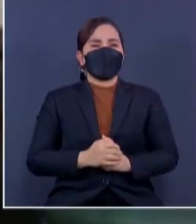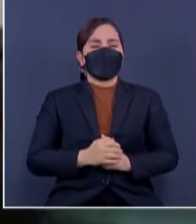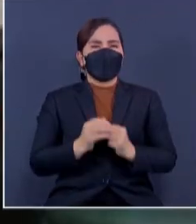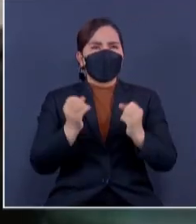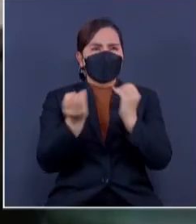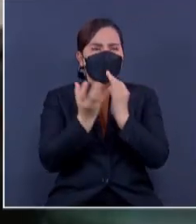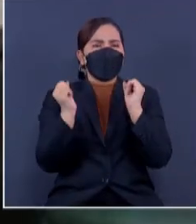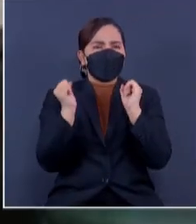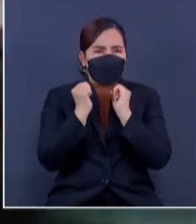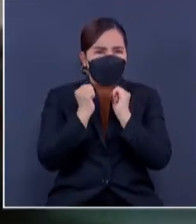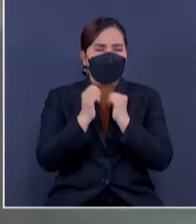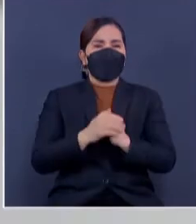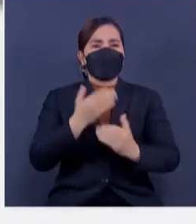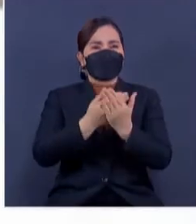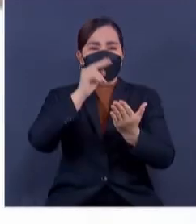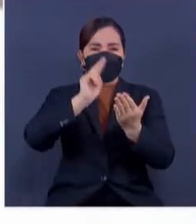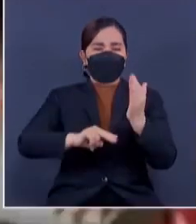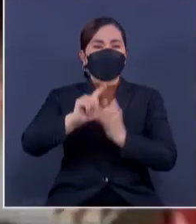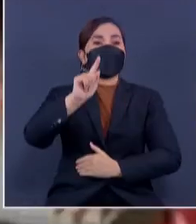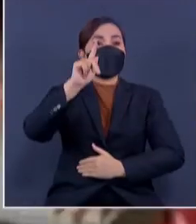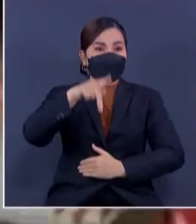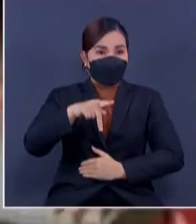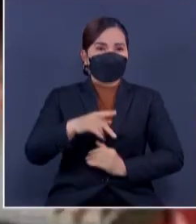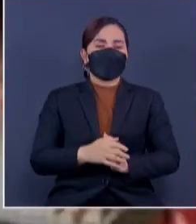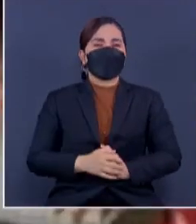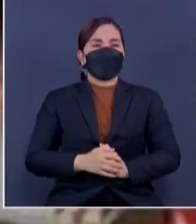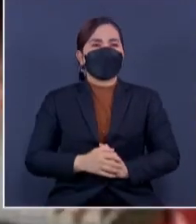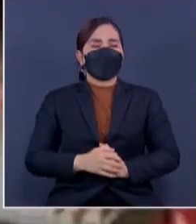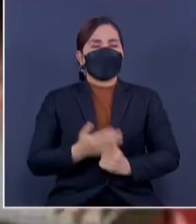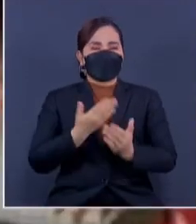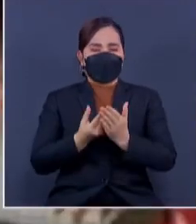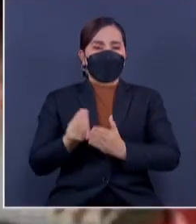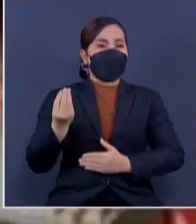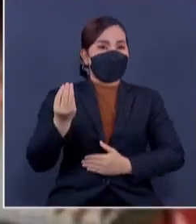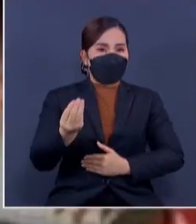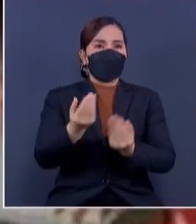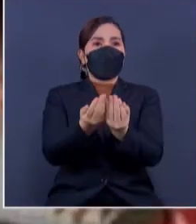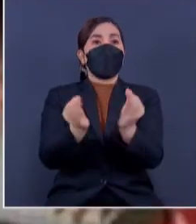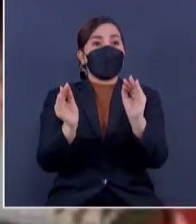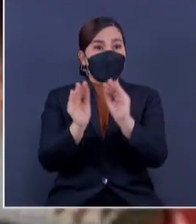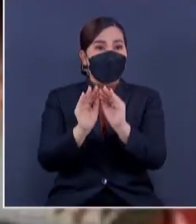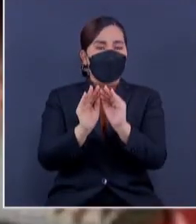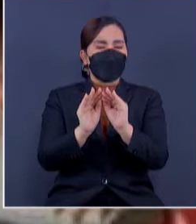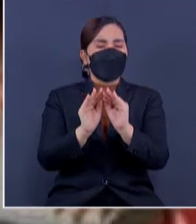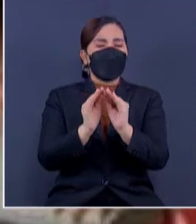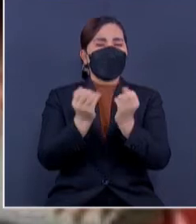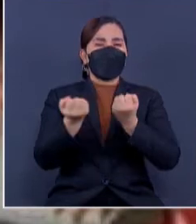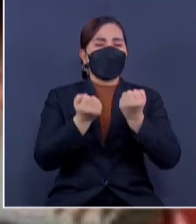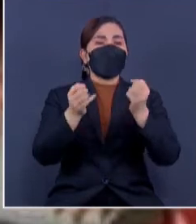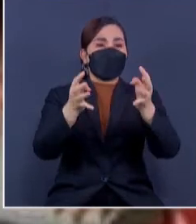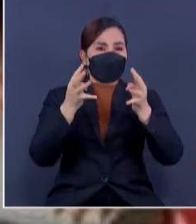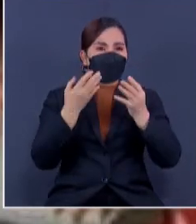ลัวพร้อมกับปรับเป็นเงิน 1,000 บาทแล้วก็ให้ชดใช้ค่าทำขวัญให้กับครอบครัวของคนที่ขับรถบรรทุกด้วย